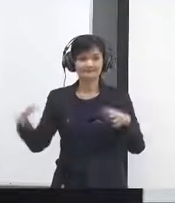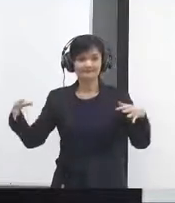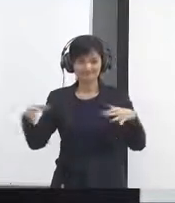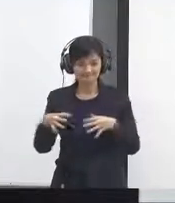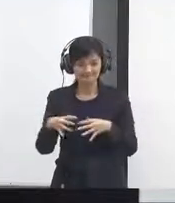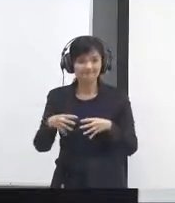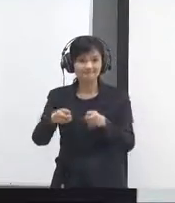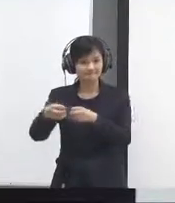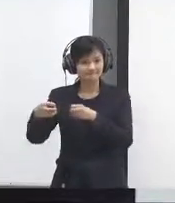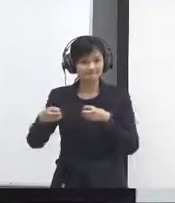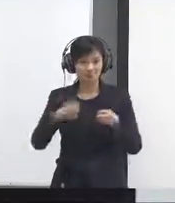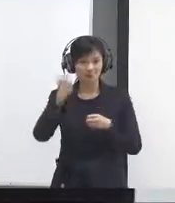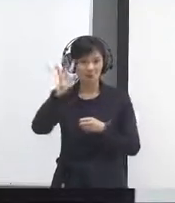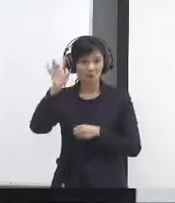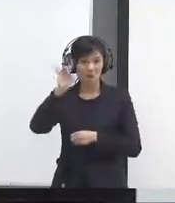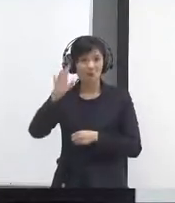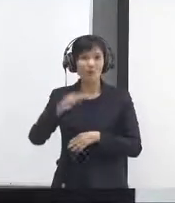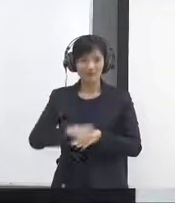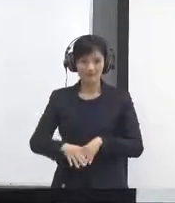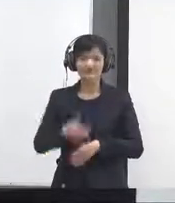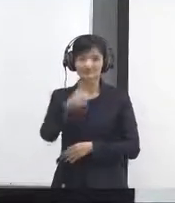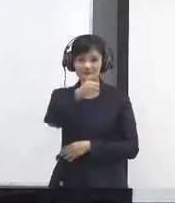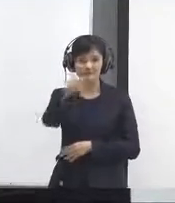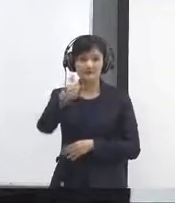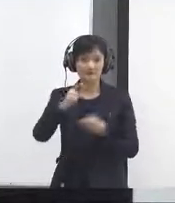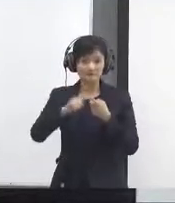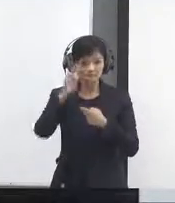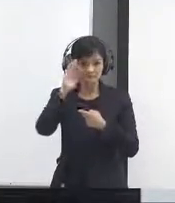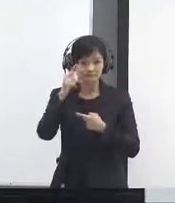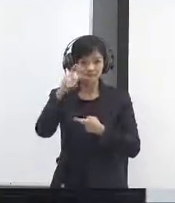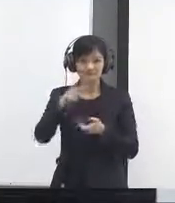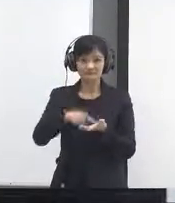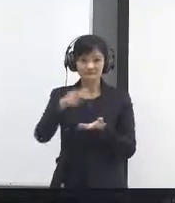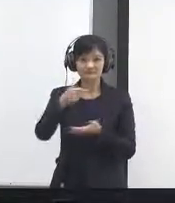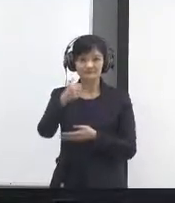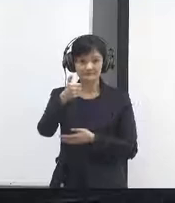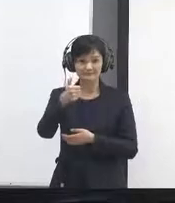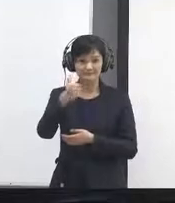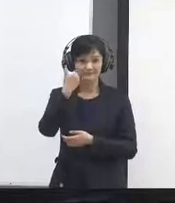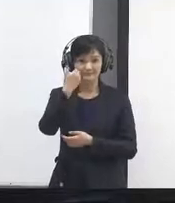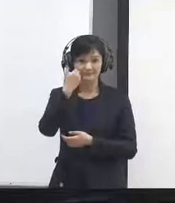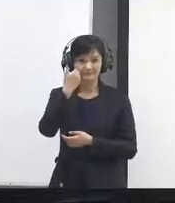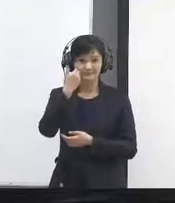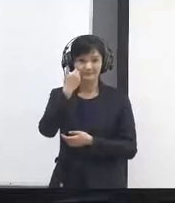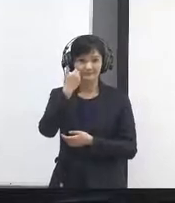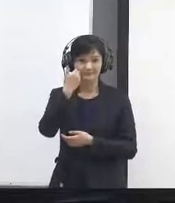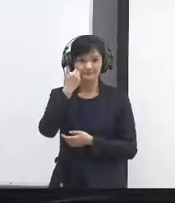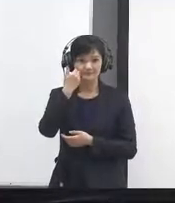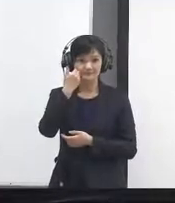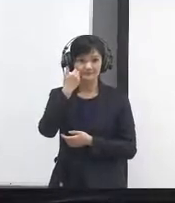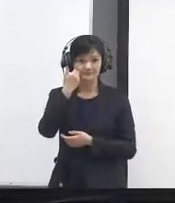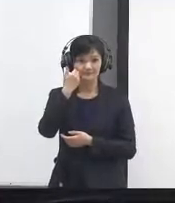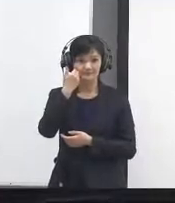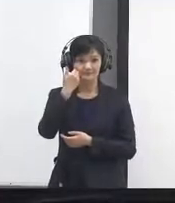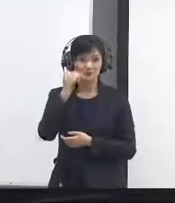以及一些创意出现。谢谢大家哦，不好意思，我要特别感谢，就是刚刚有一个不断在线上打工别